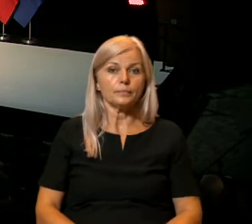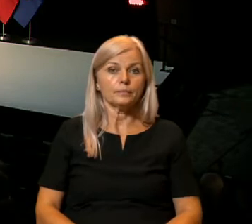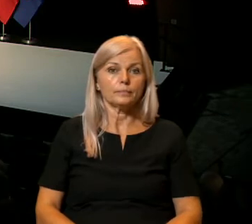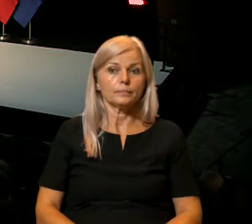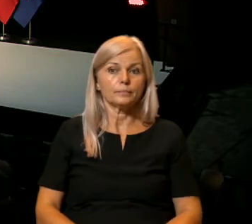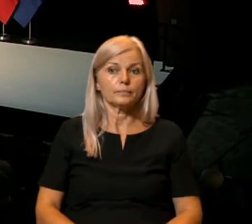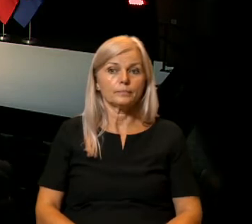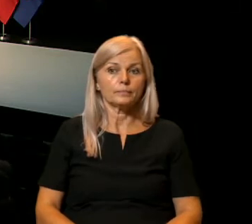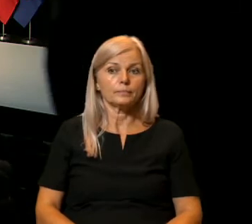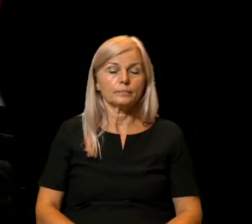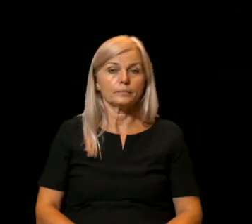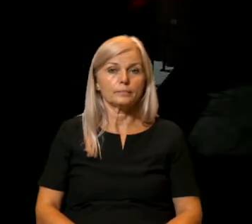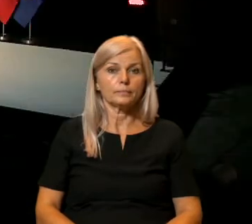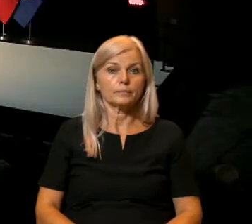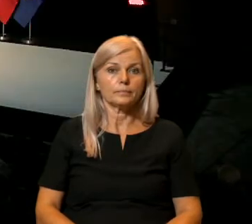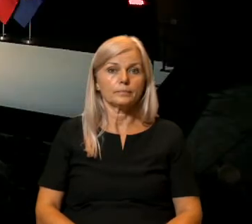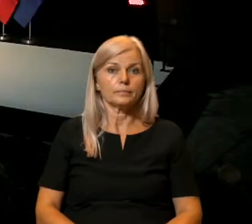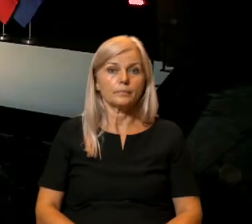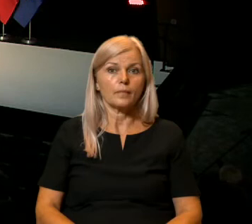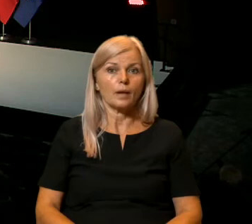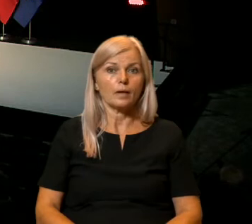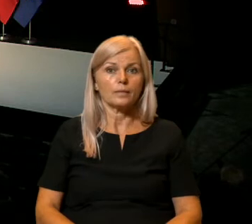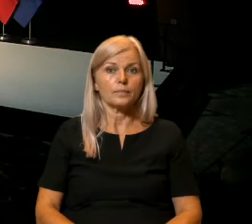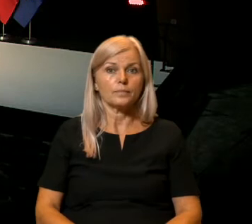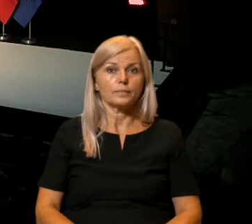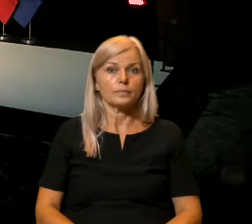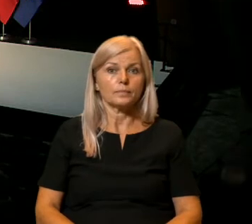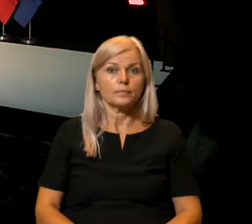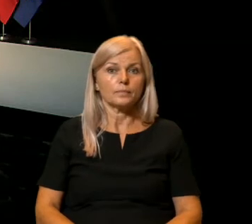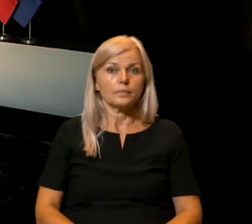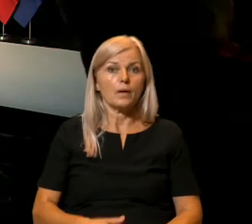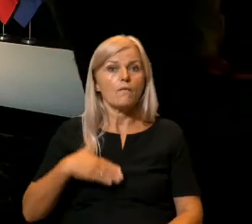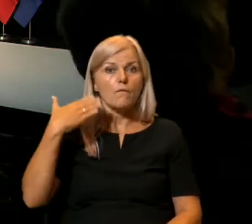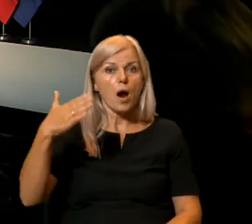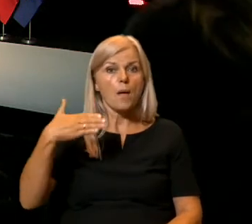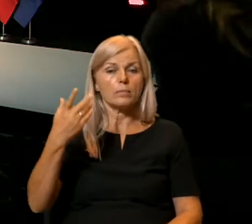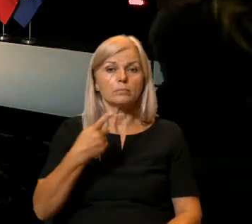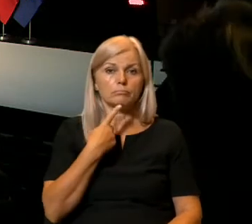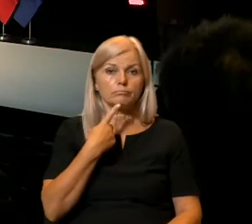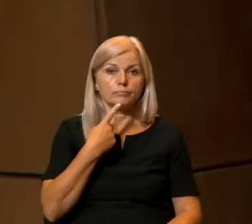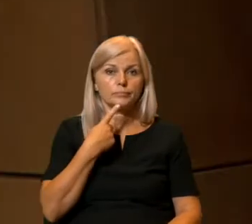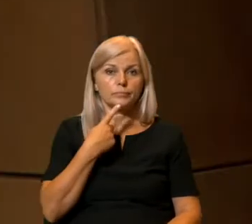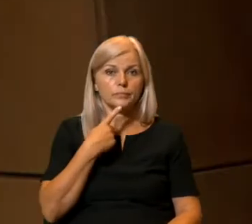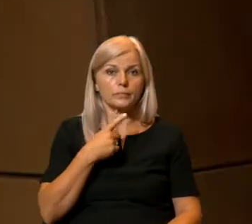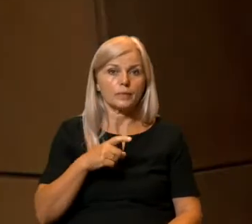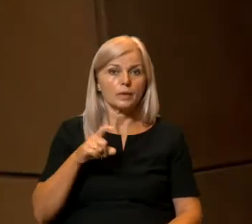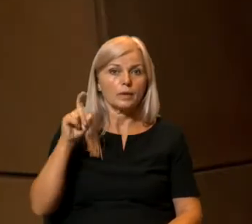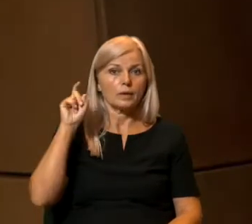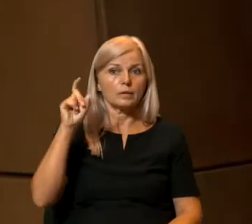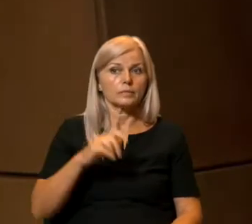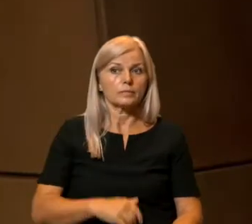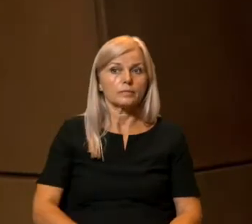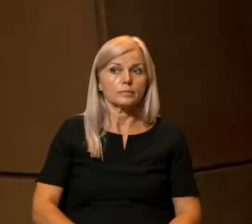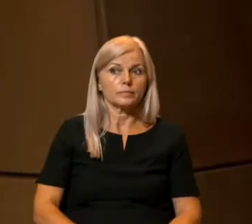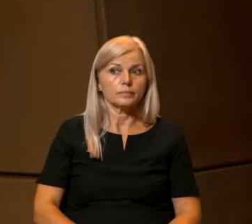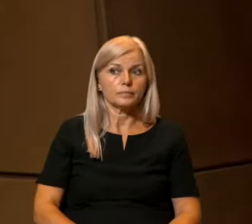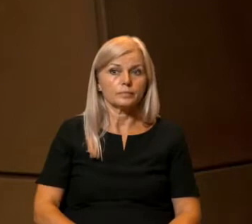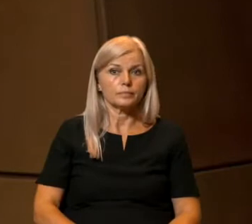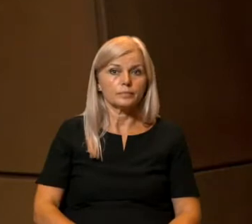Mr. Director Kersky, Mrs. Mayor of Gdansk Dulczewski, Mrs. Consul General